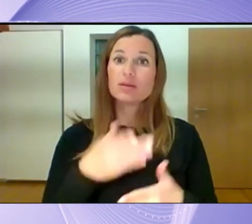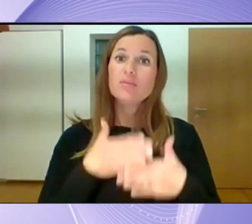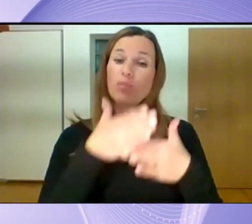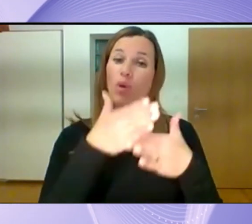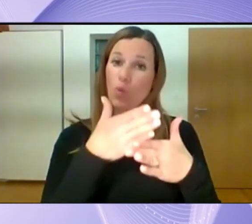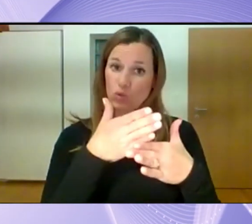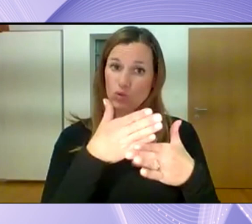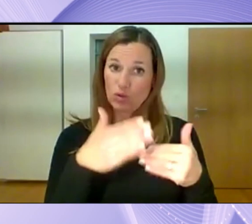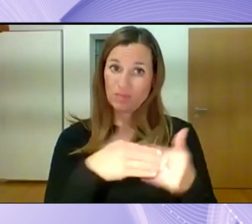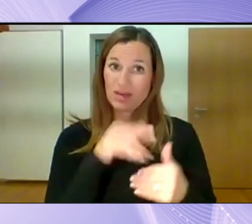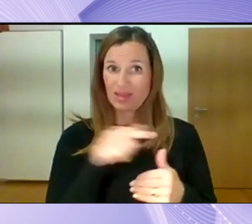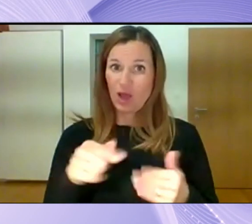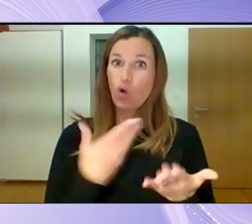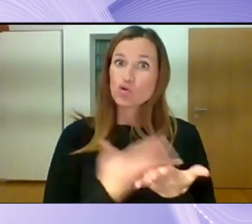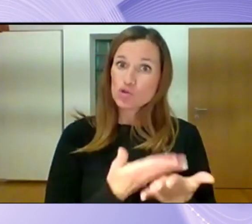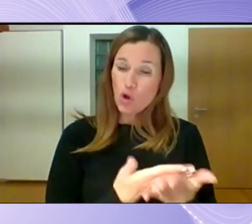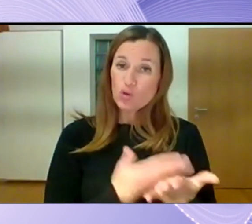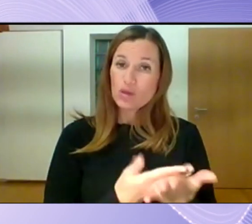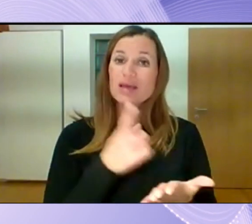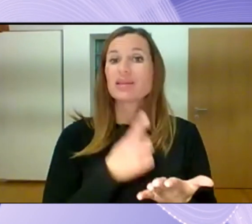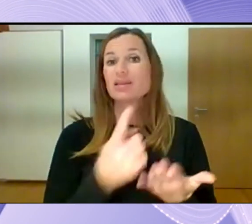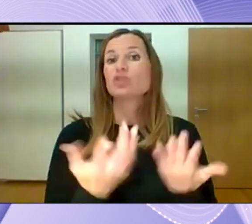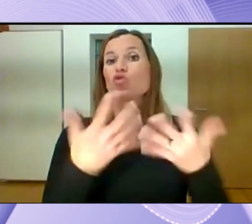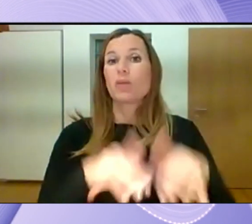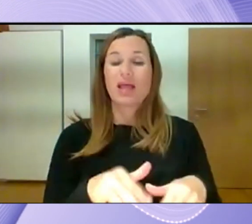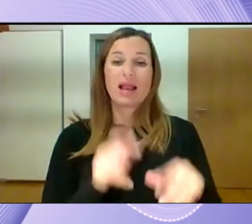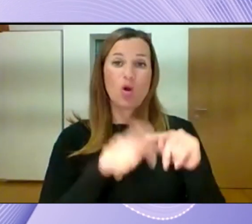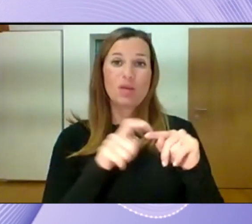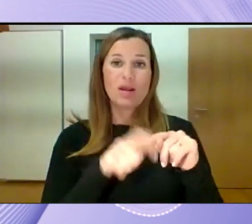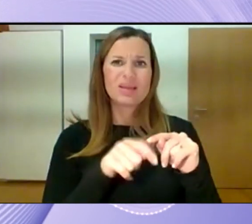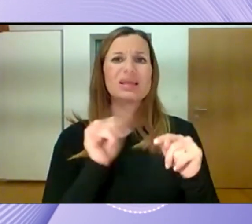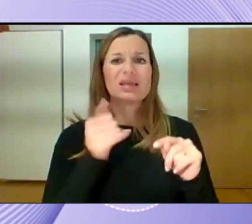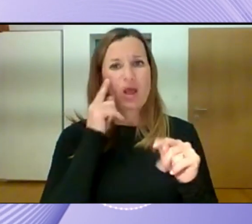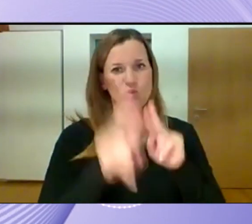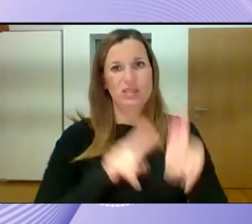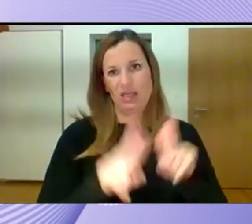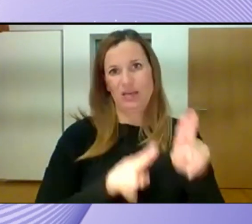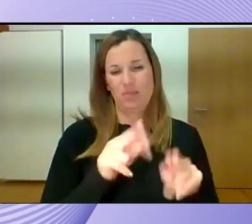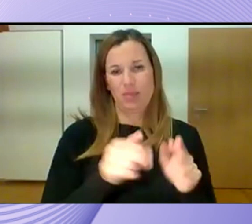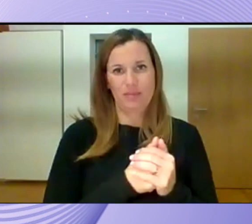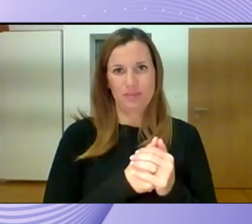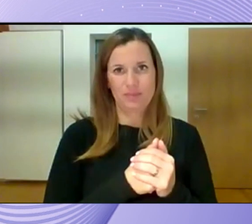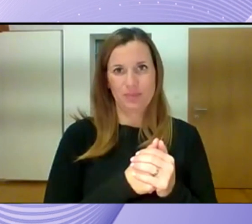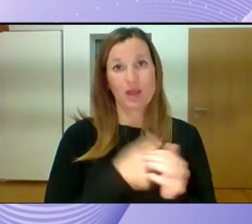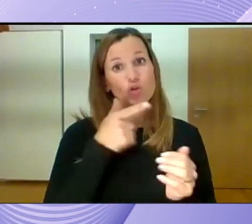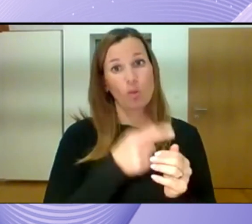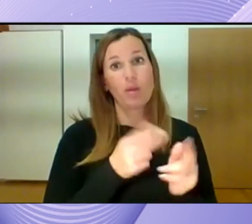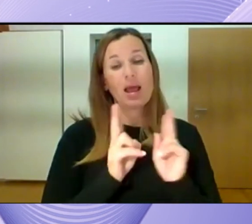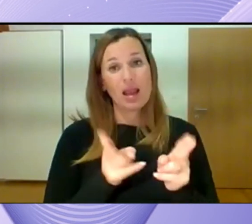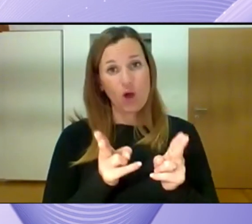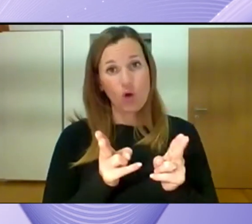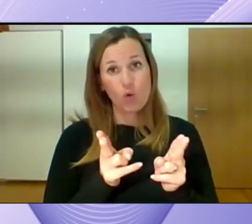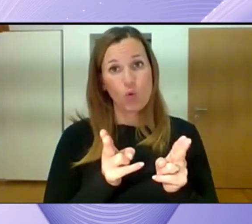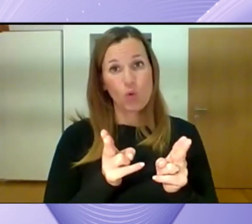teh osnovnih in inštrumentalnih opravilih je oskrba, ki je pa lahko, kot sem